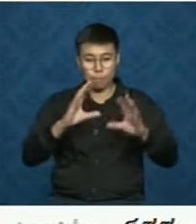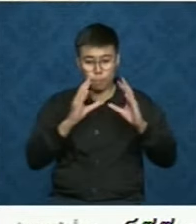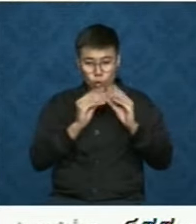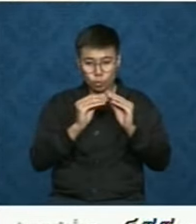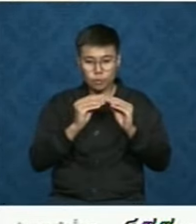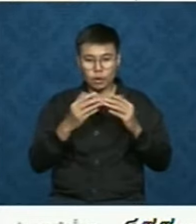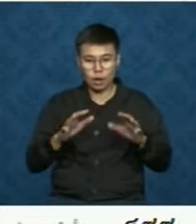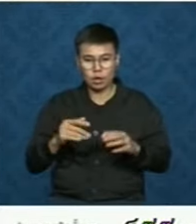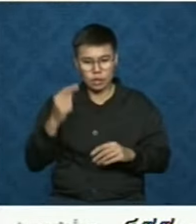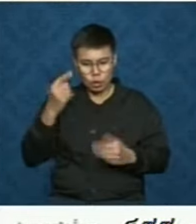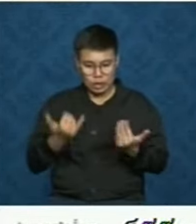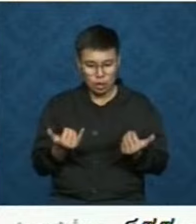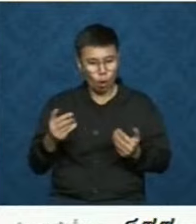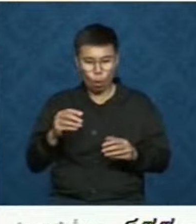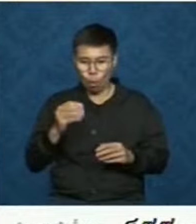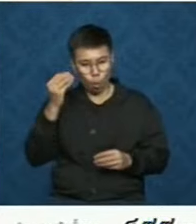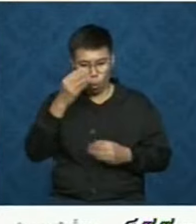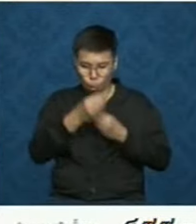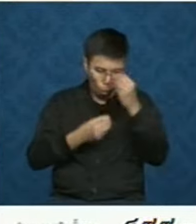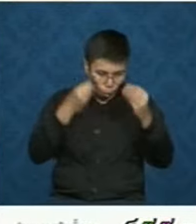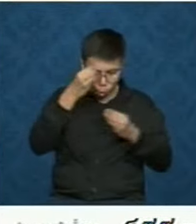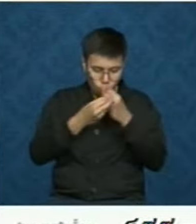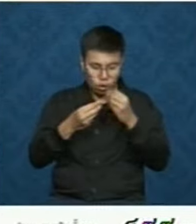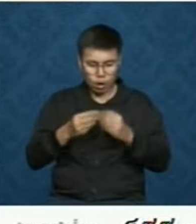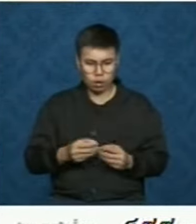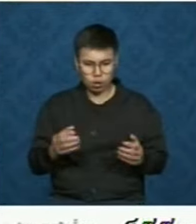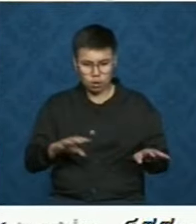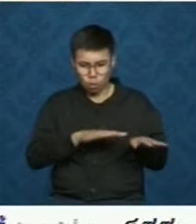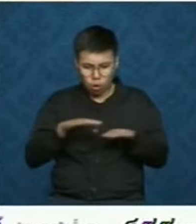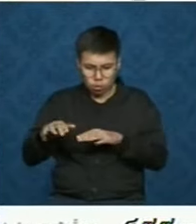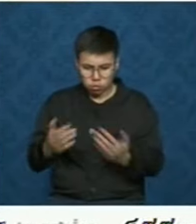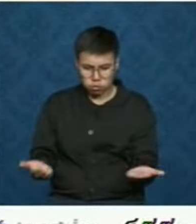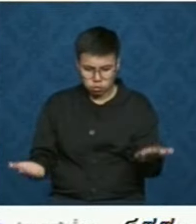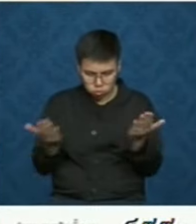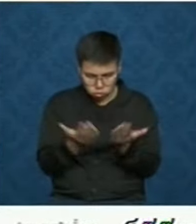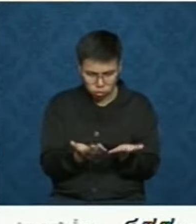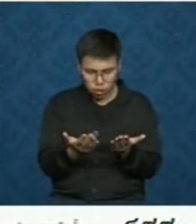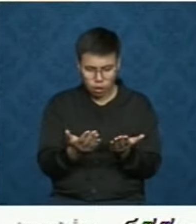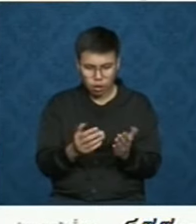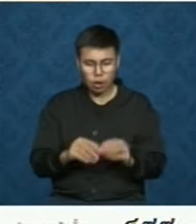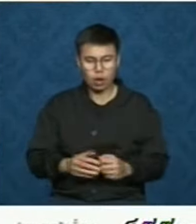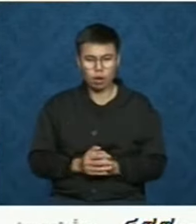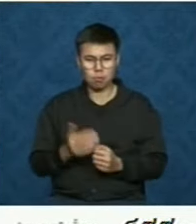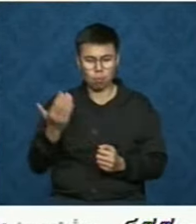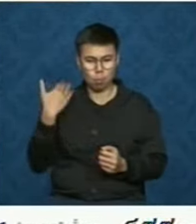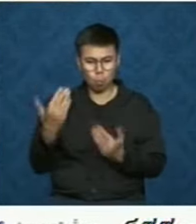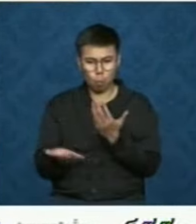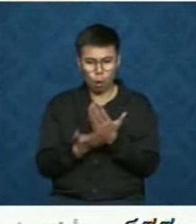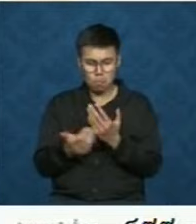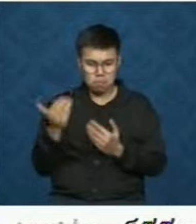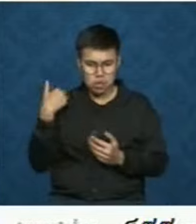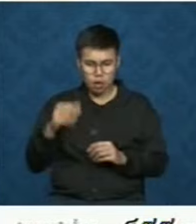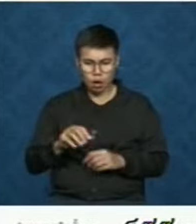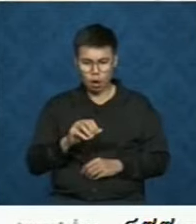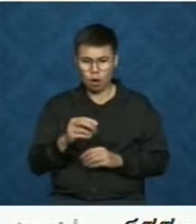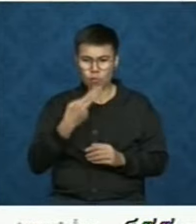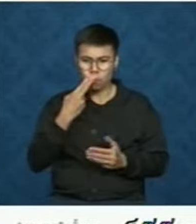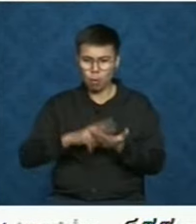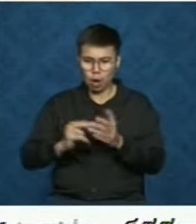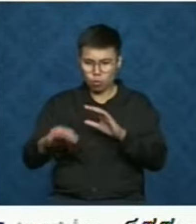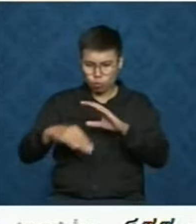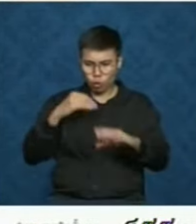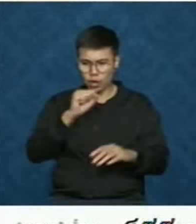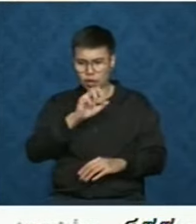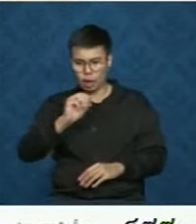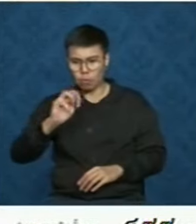พิจารณาไอ้นี่มั่วไปหมดครับเตรียมมาอีกแบบนึงจากอ่างทองเอกสารอากาศสะอาดไม่ได้เอามาอยู่ดีๆเมื่อวานมี SMSก็ต้องไปเตรียมอีกแบบ